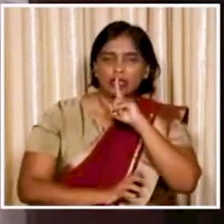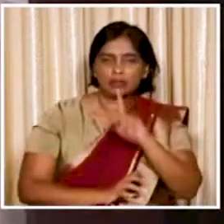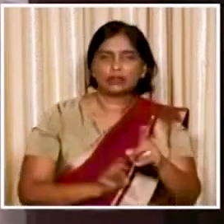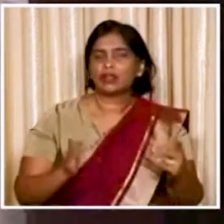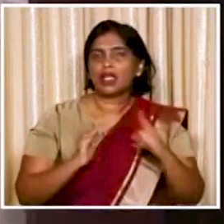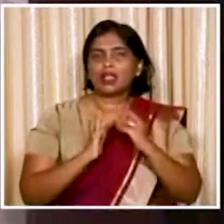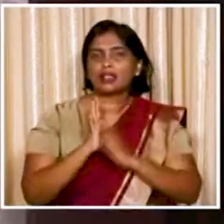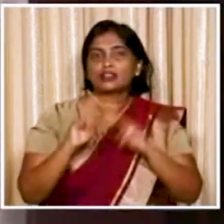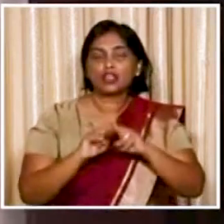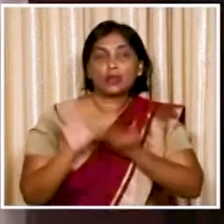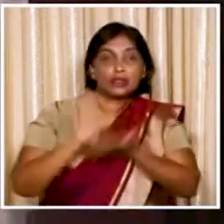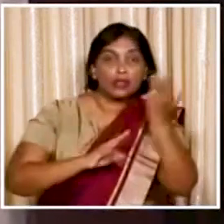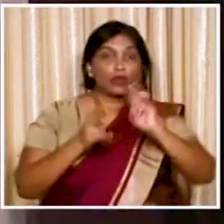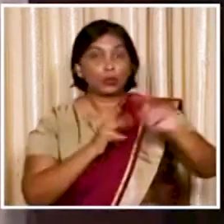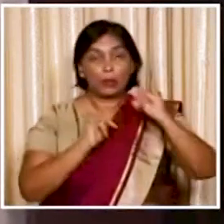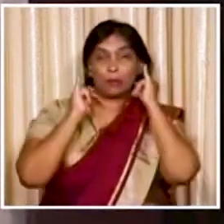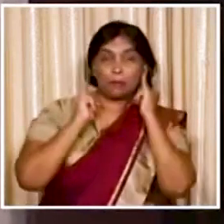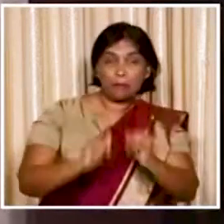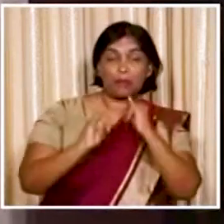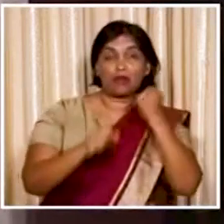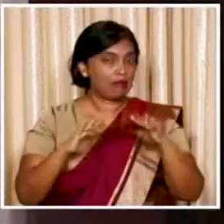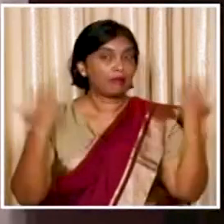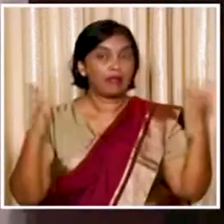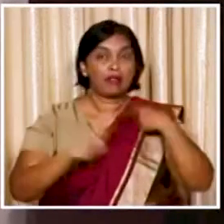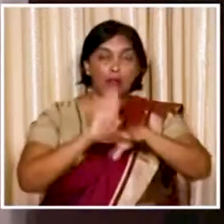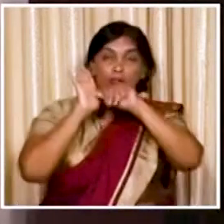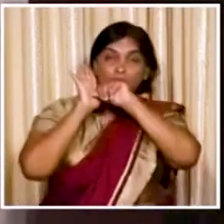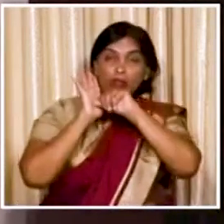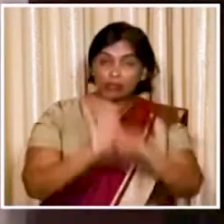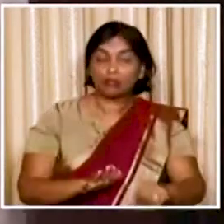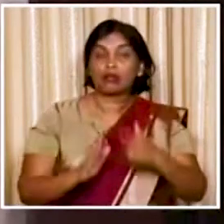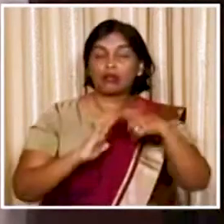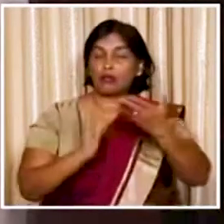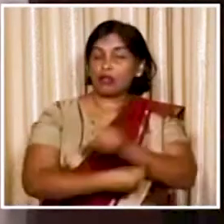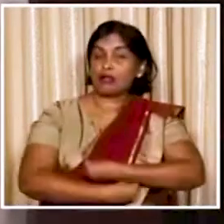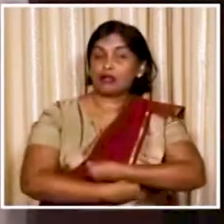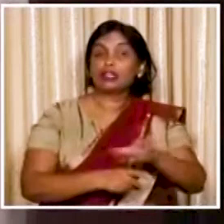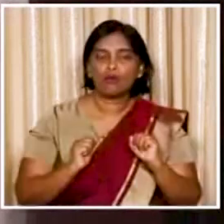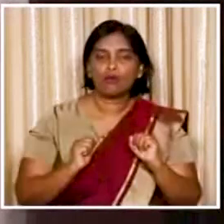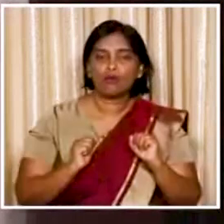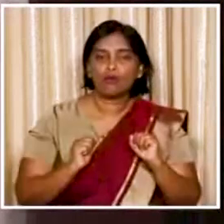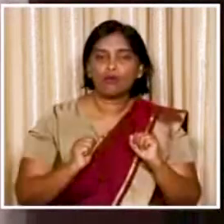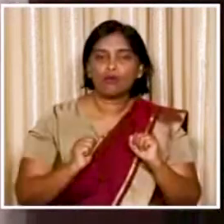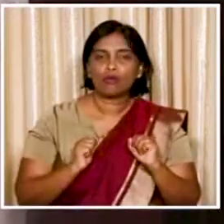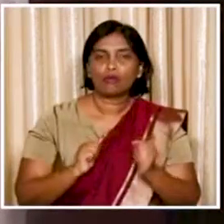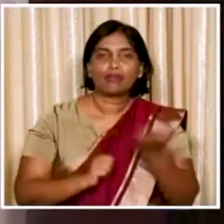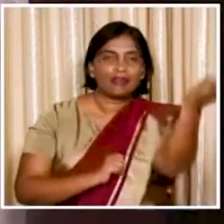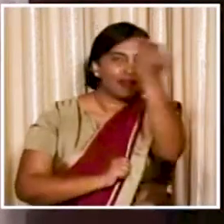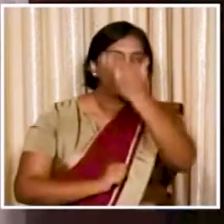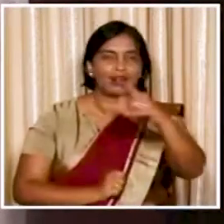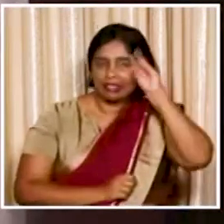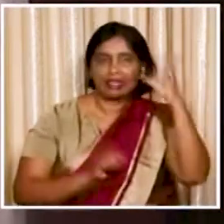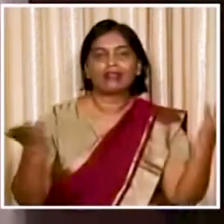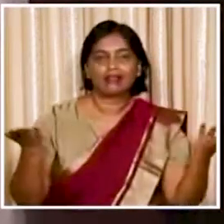කවුද IMF එකට යන්න එපා? ඒක දේශද්‍රෝහි රාජද්‍රෝහි පාවා දෙනවා රට විනාශ කරනවා කිව්වේ කවුද කිව්වේ? මේකේ කුටුවත්